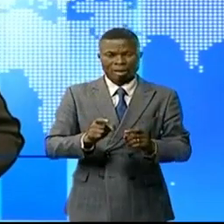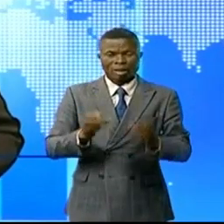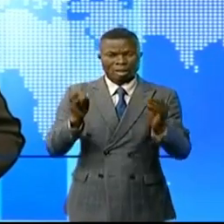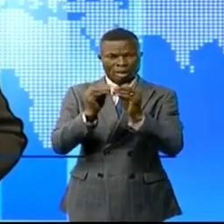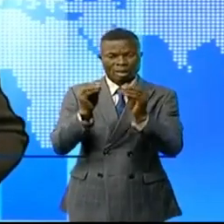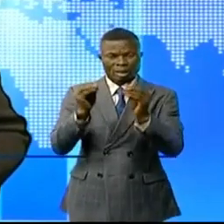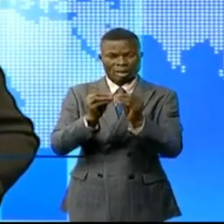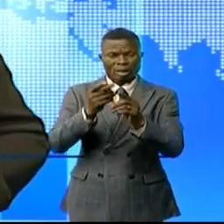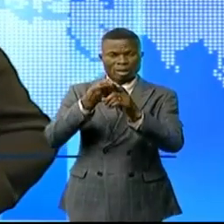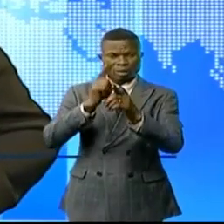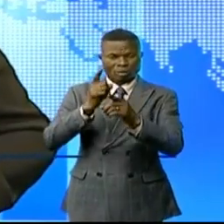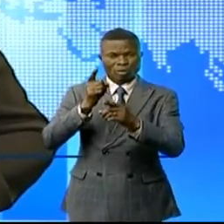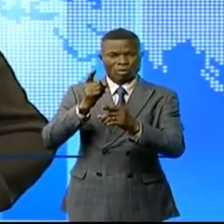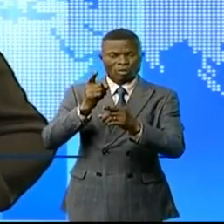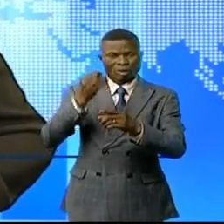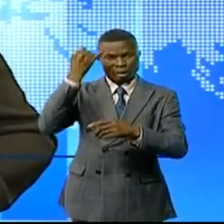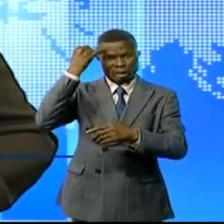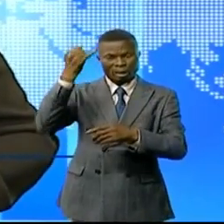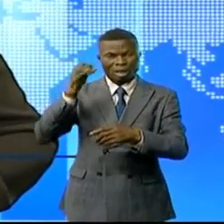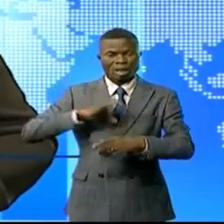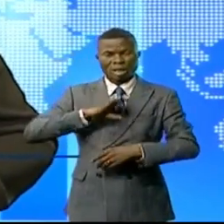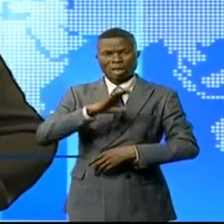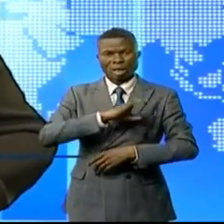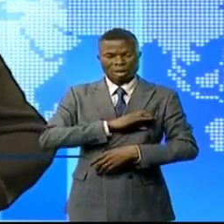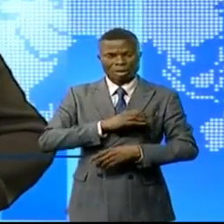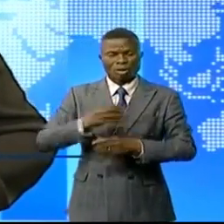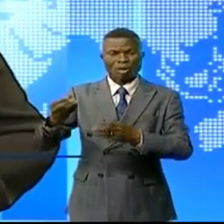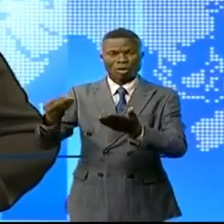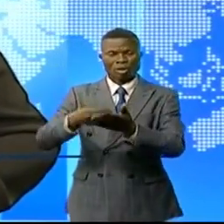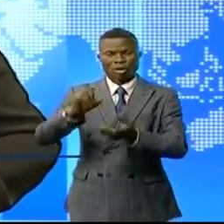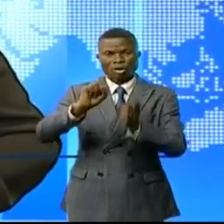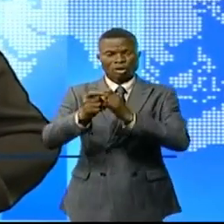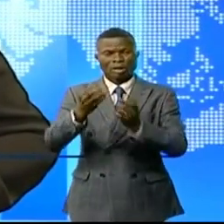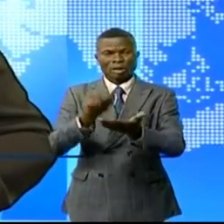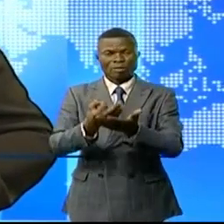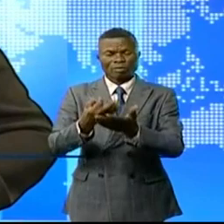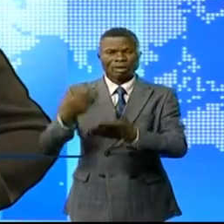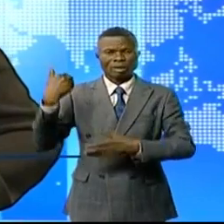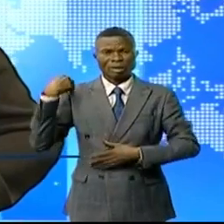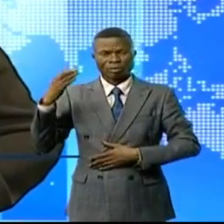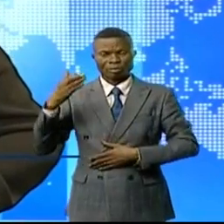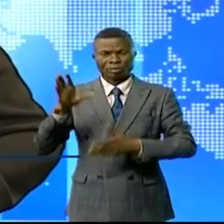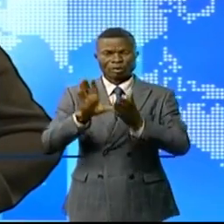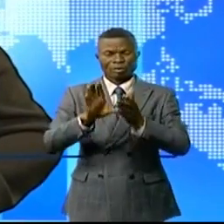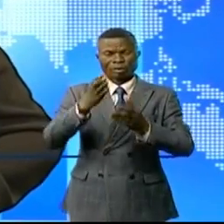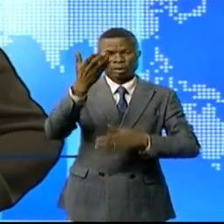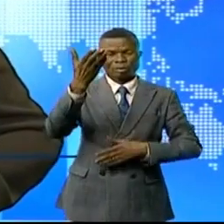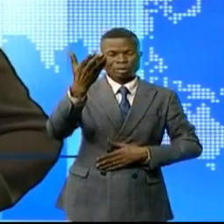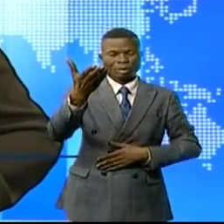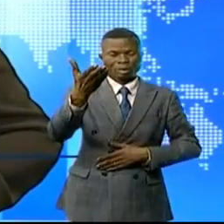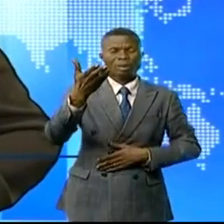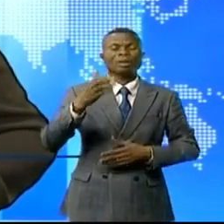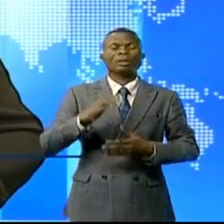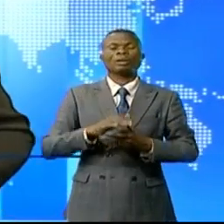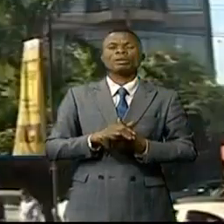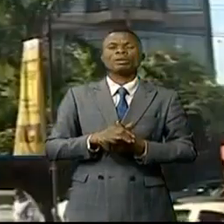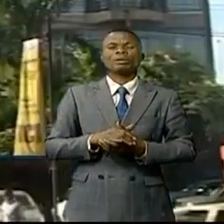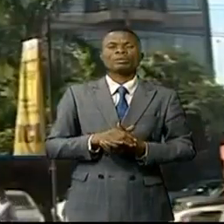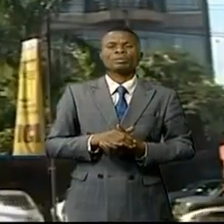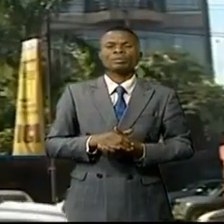concertations initiées dernièrement avec le comité d'orientation de la réforme des finances publiques. Rick Nzouzi et Raphaël Nsadi pour le